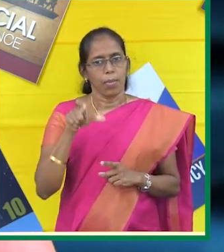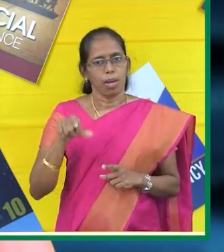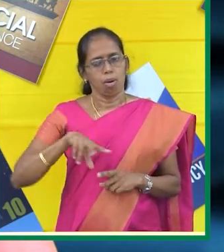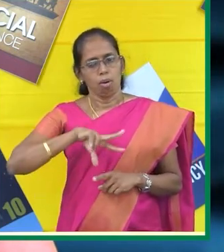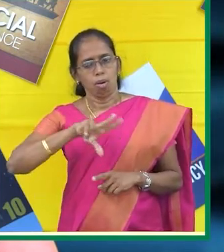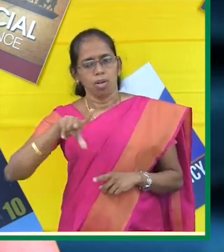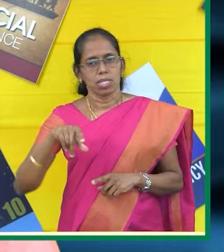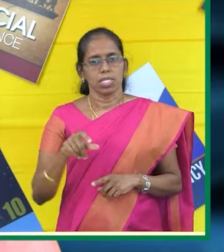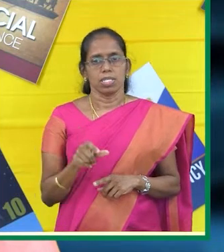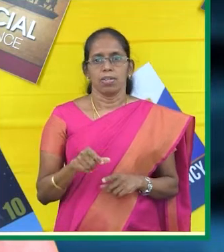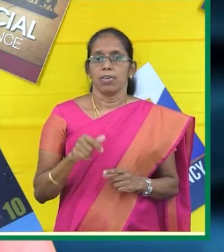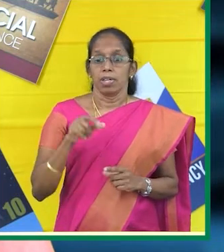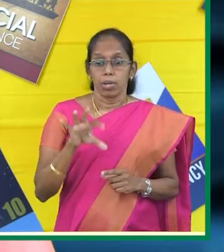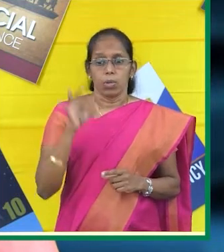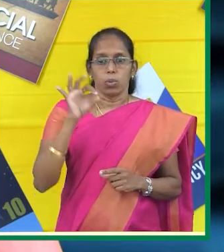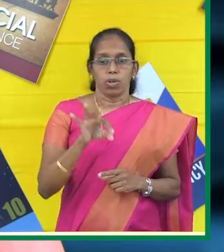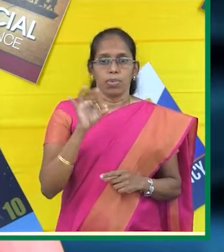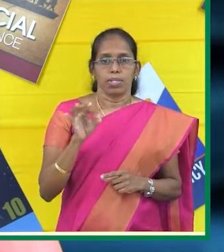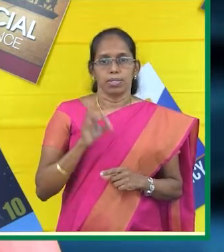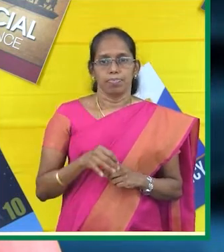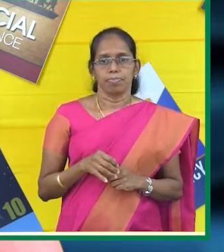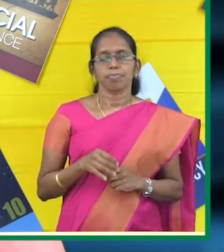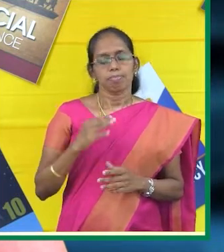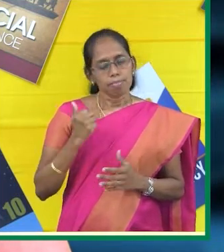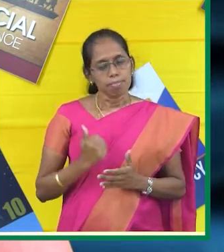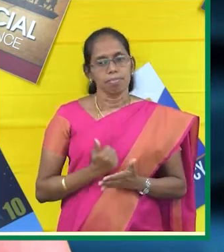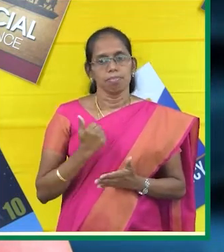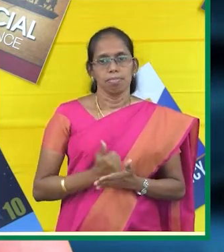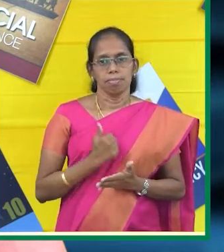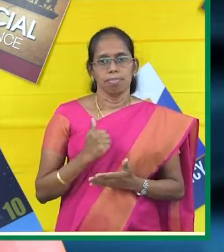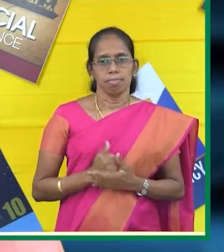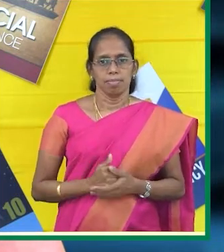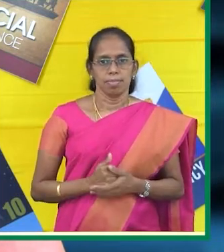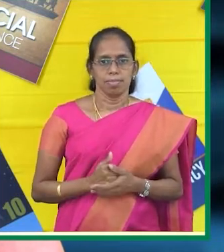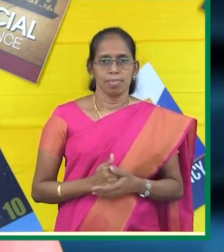the primitive man had for all these inventions and discoveries is essential.